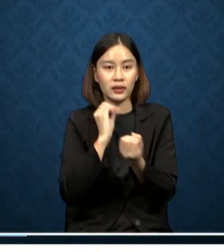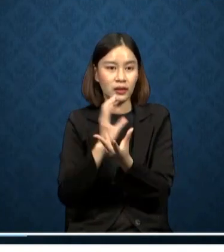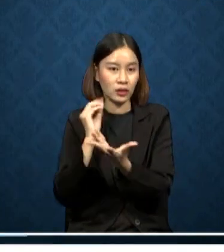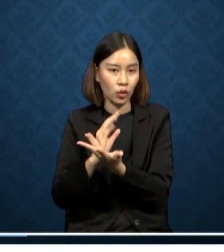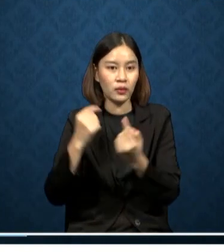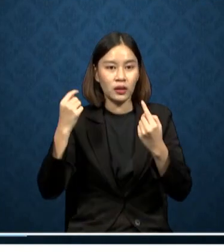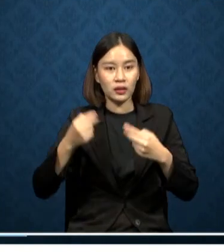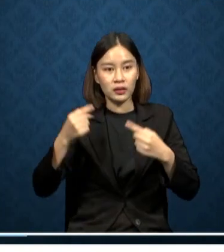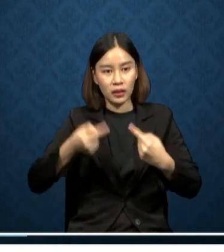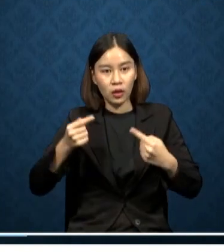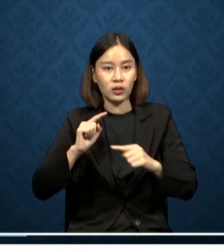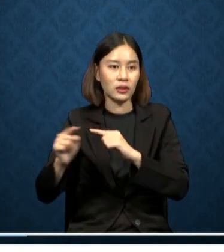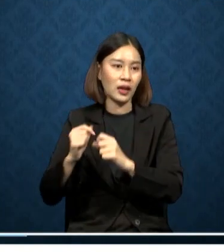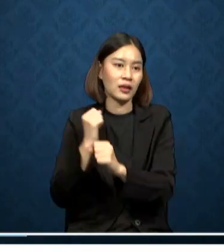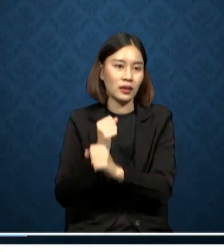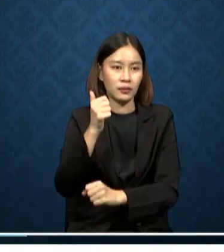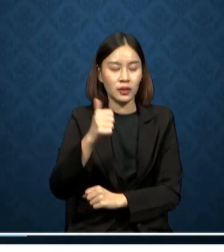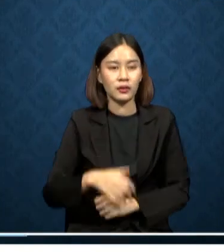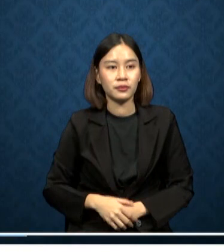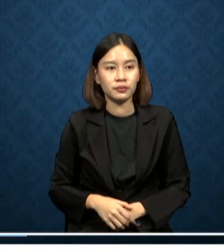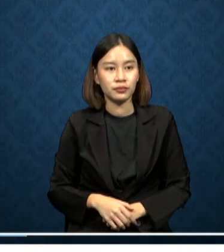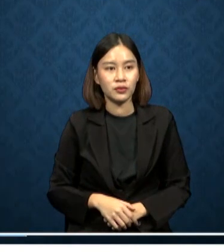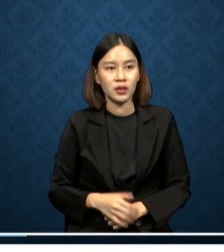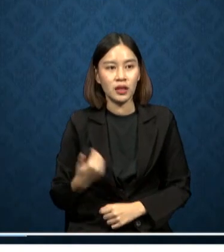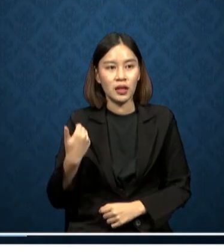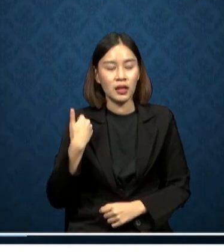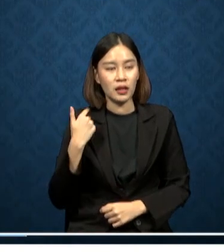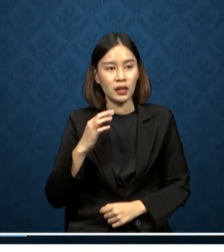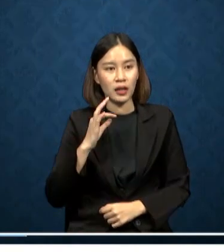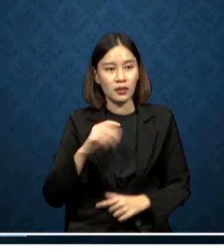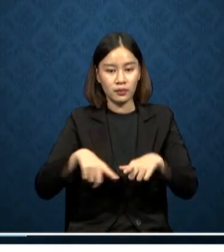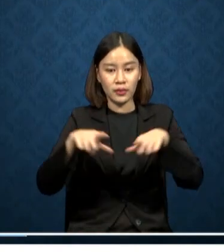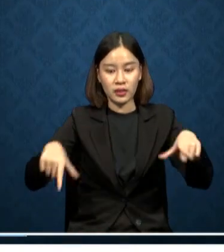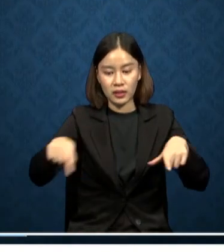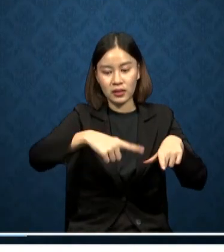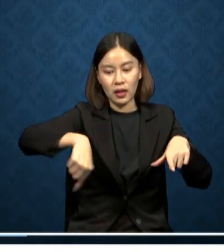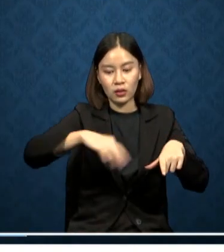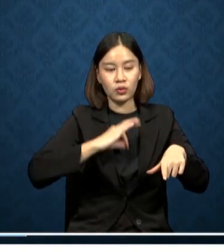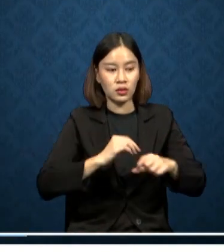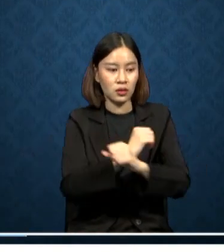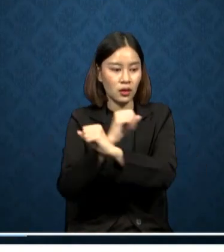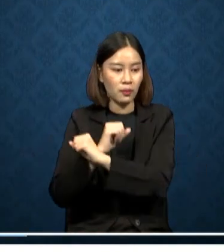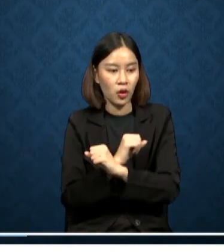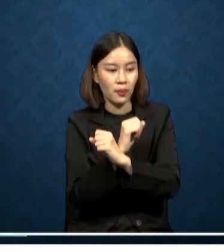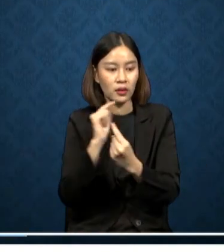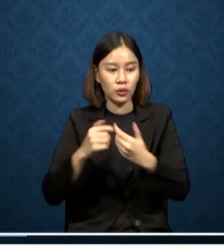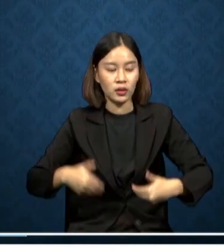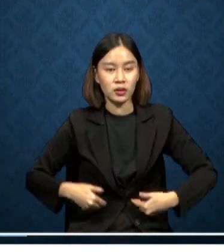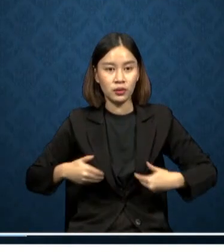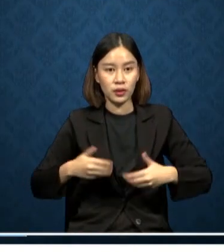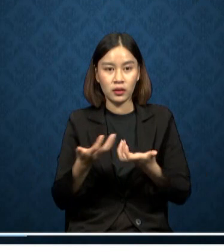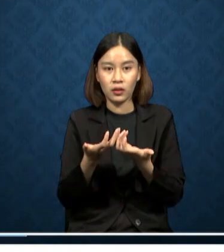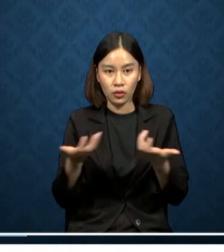ให้การ้ฟาหารในชีวตรธษษิน